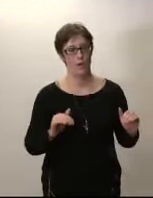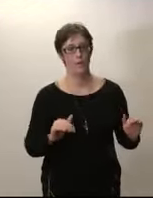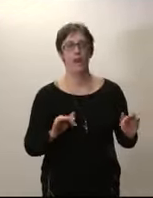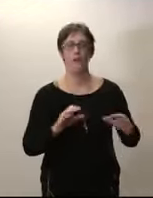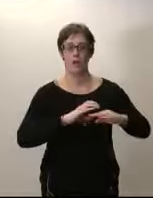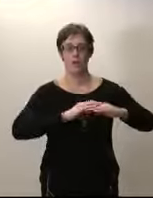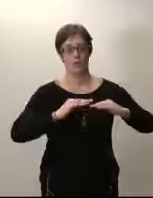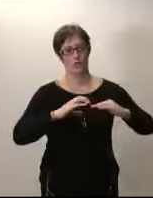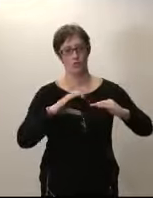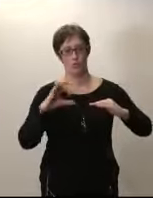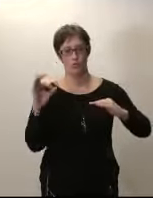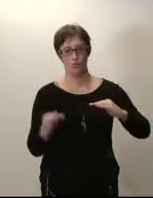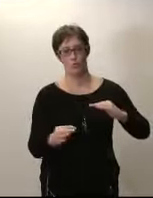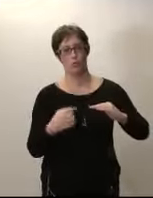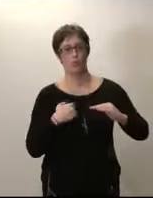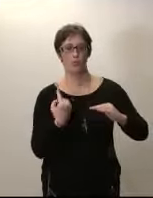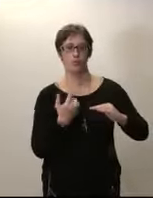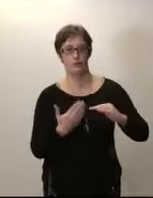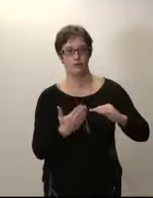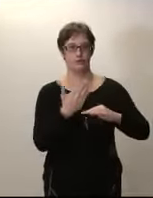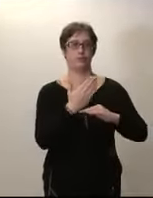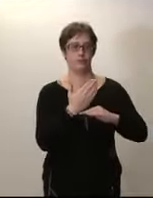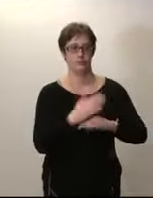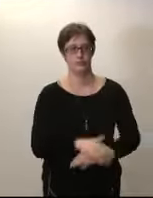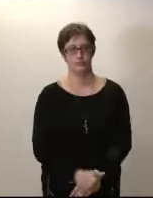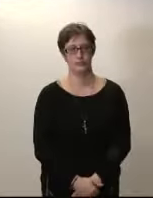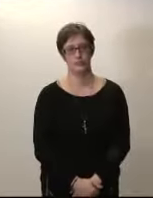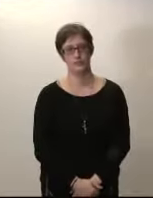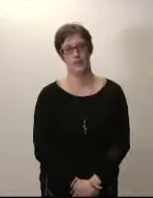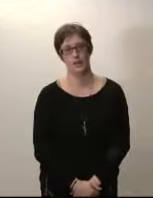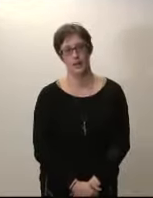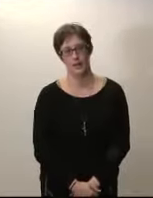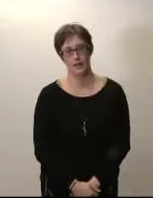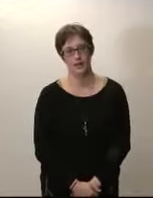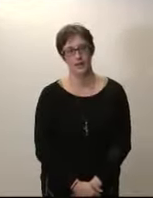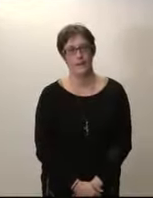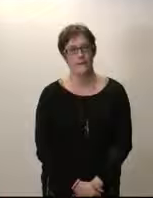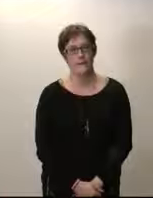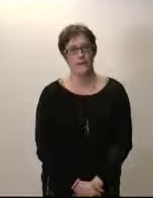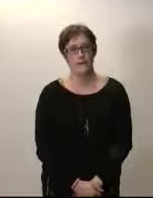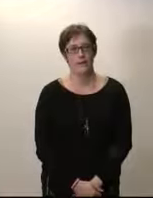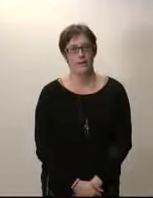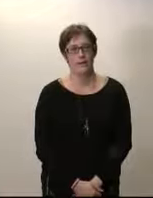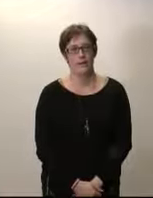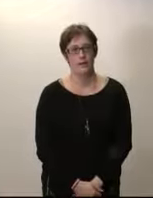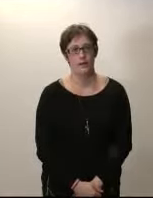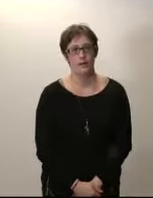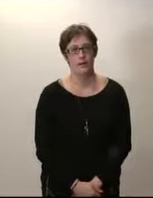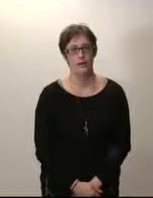du ratio de l'endettement par rapport aux recettes. Je passe aux autres